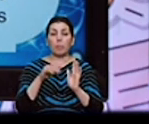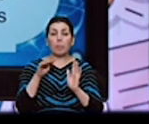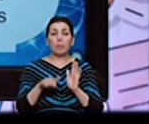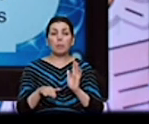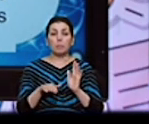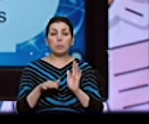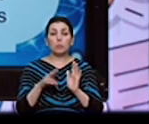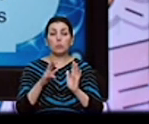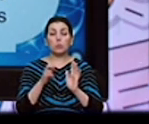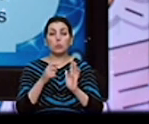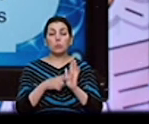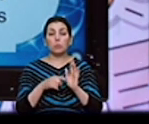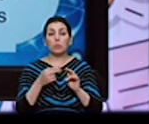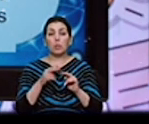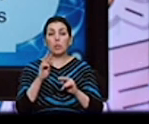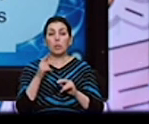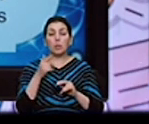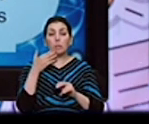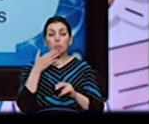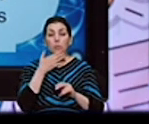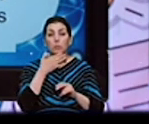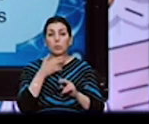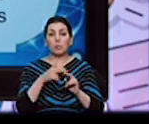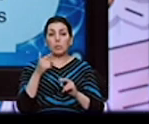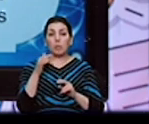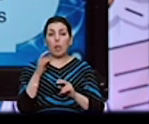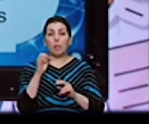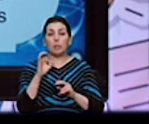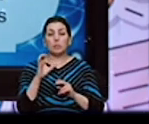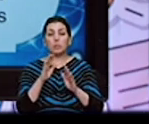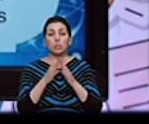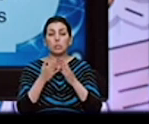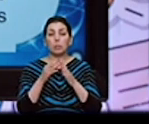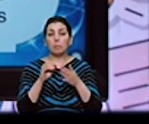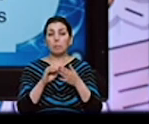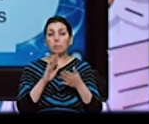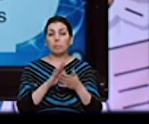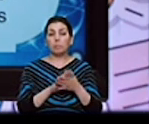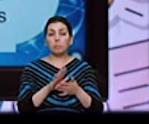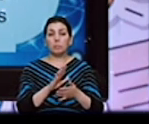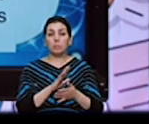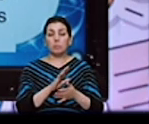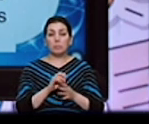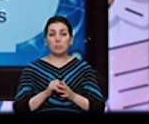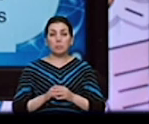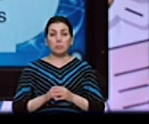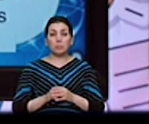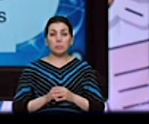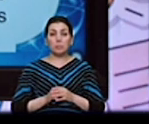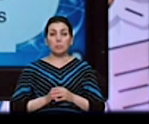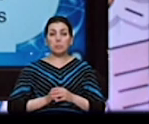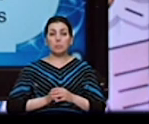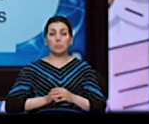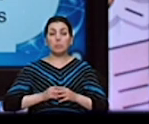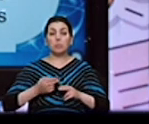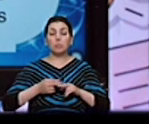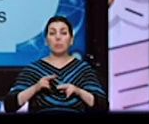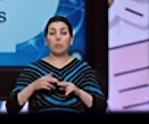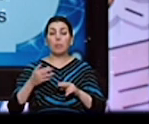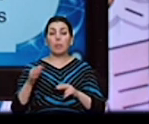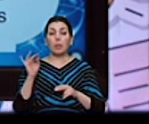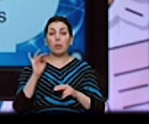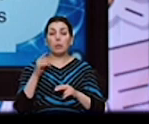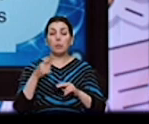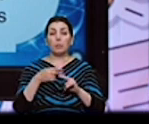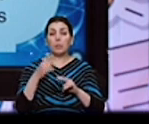7360 kg palov Guinness rekordlar kitobiga kiritilgan. Ushbu